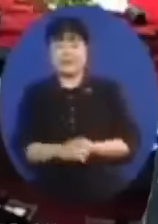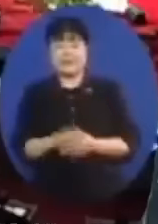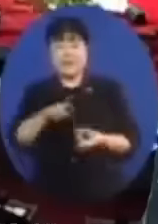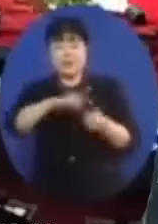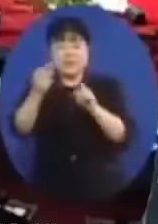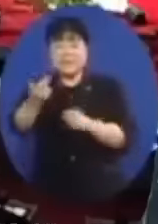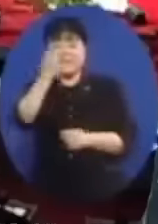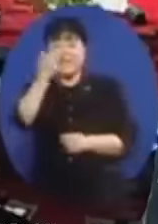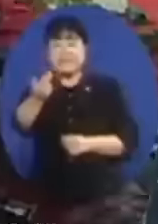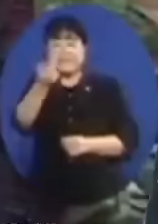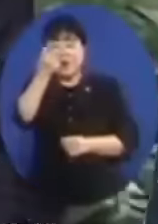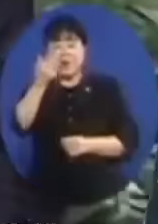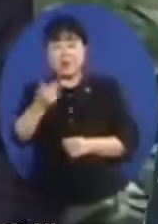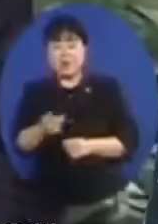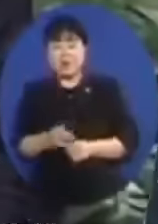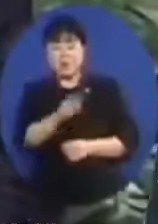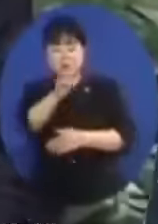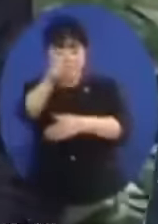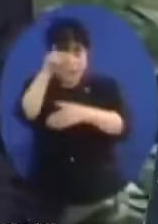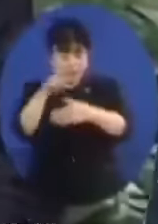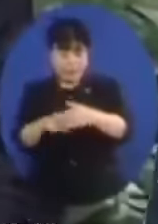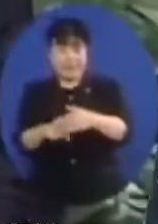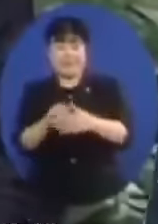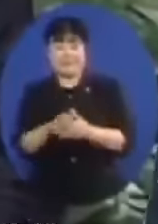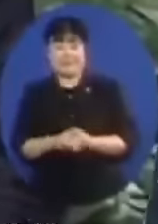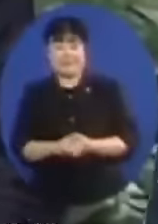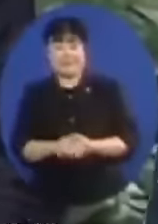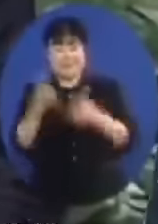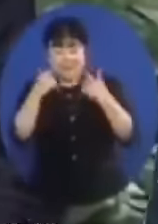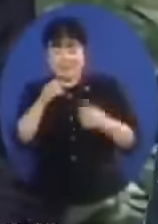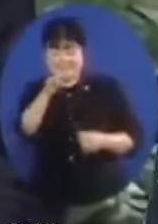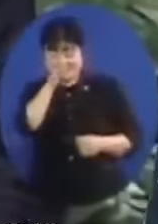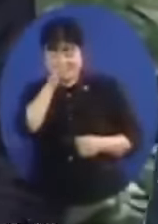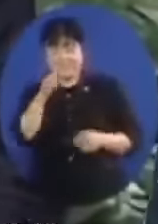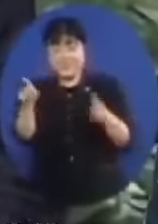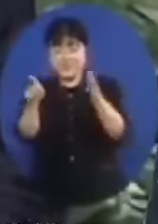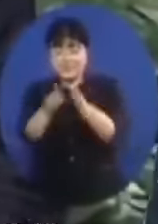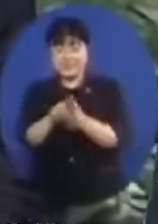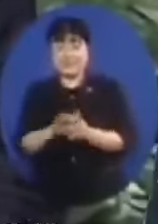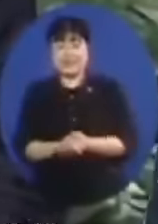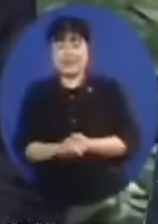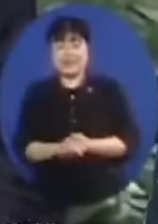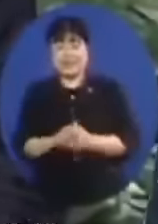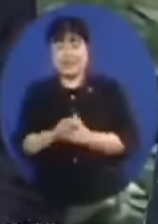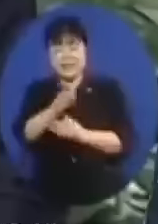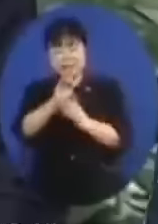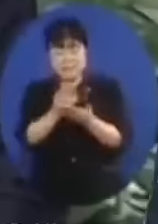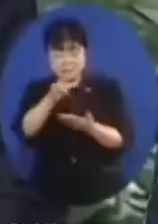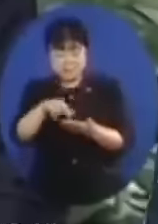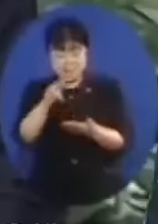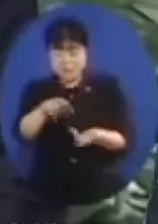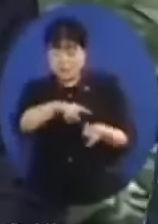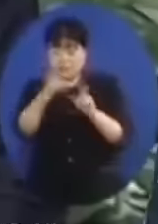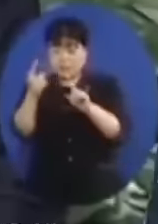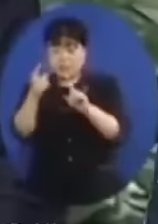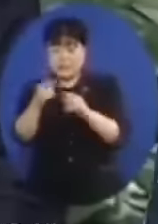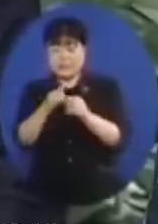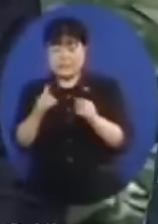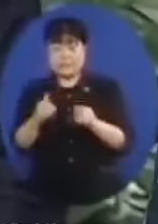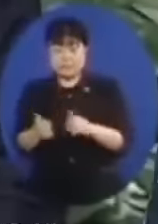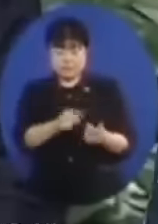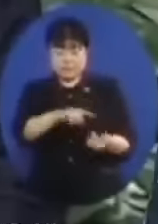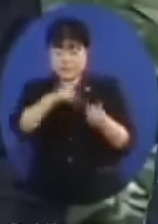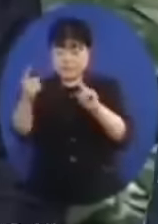부활의 생명이 우리 가운데 늘 있습니다. 우리가 성경에 죽었다가 살아난 사람들의